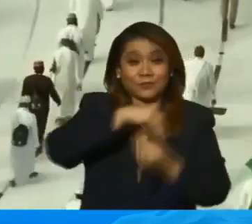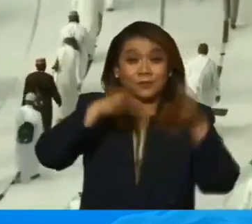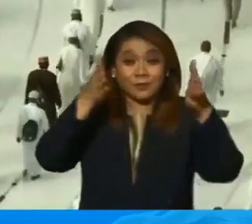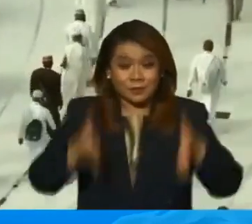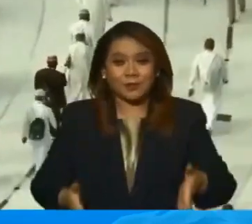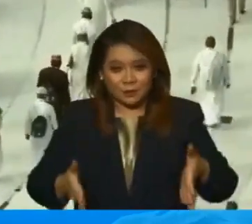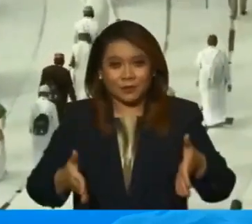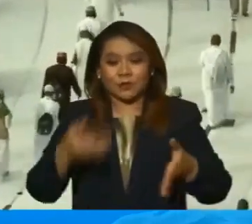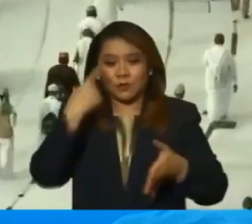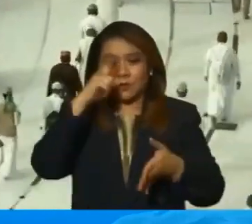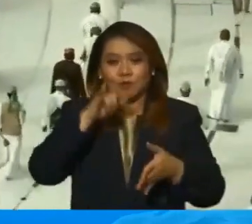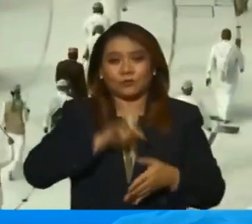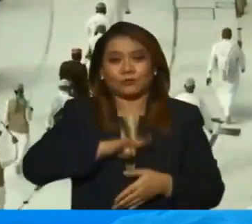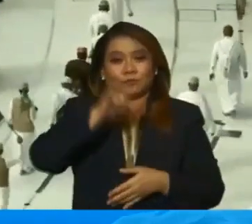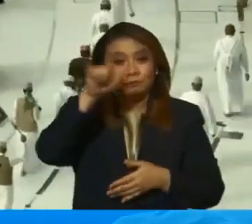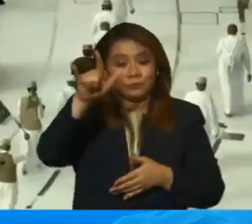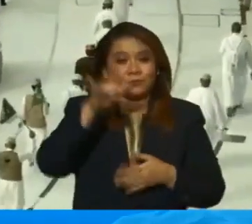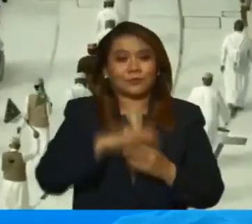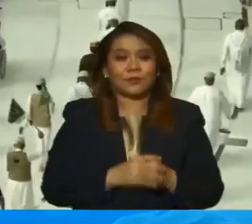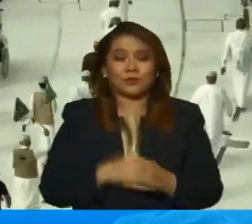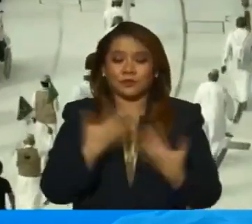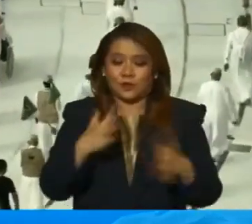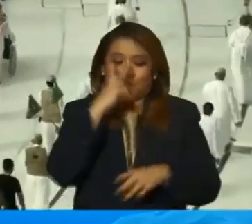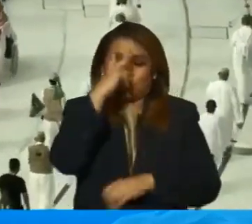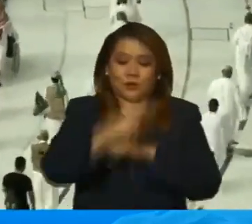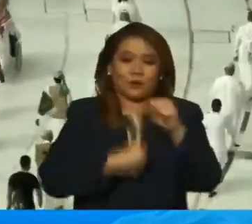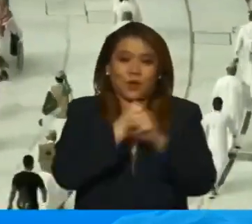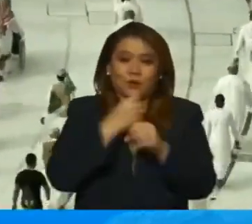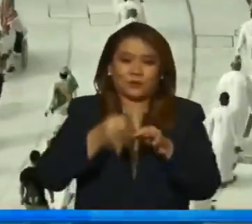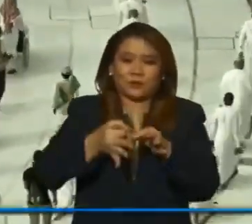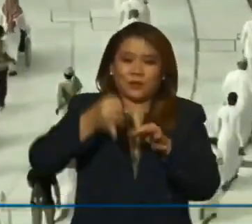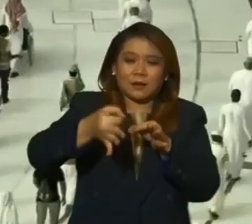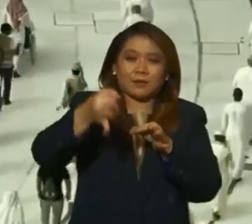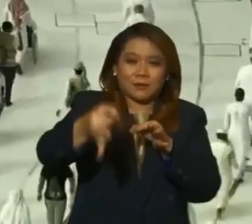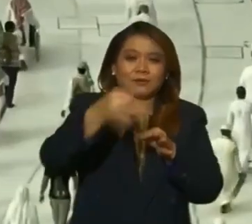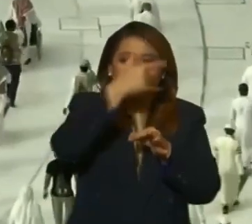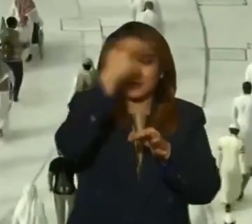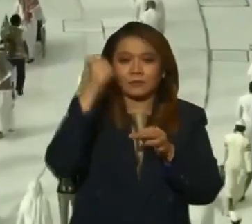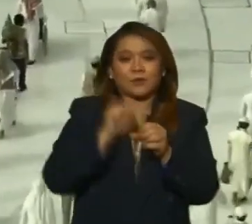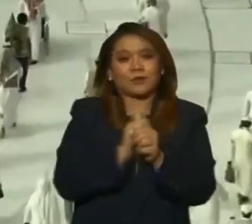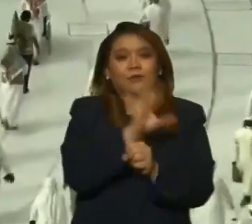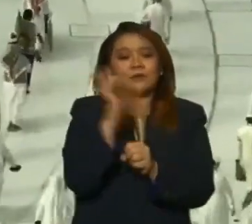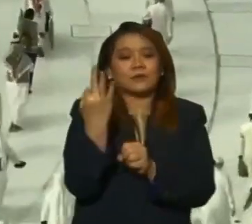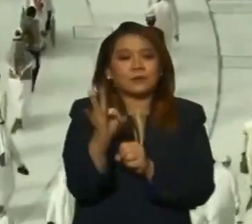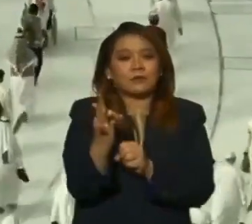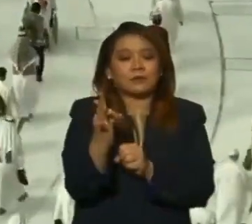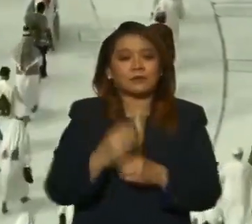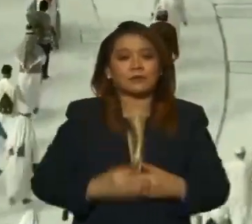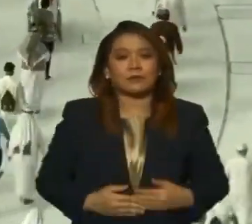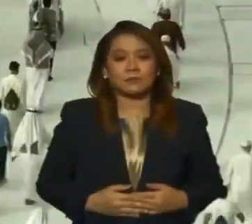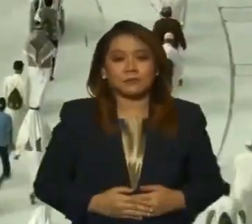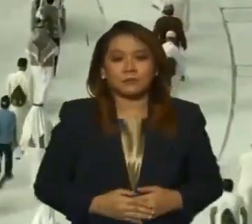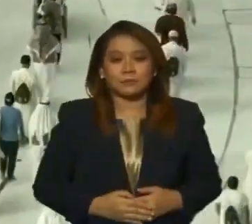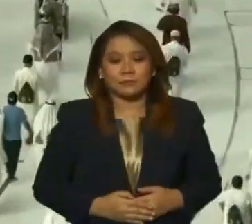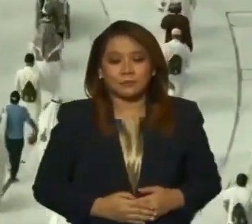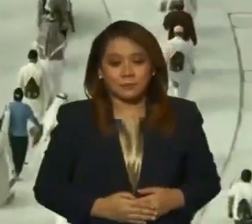Malaysia ke tanah suci setelah 2 tahun tertangguh kerana pandemik COVID-19.